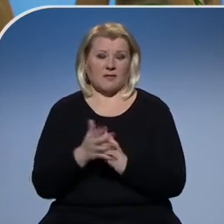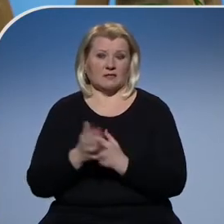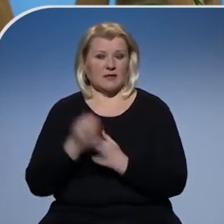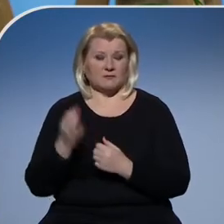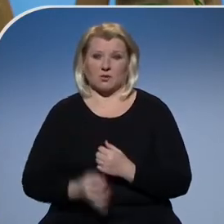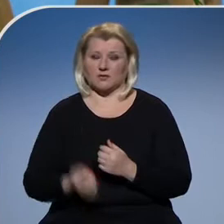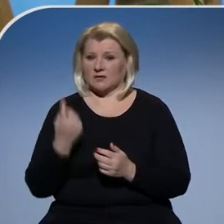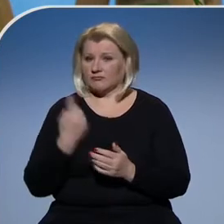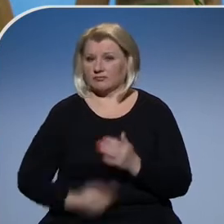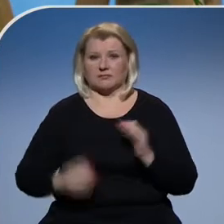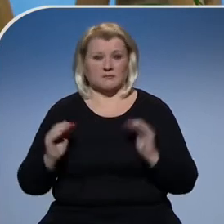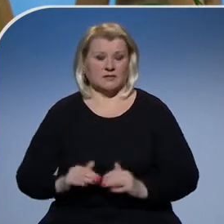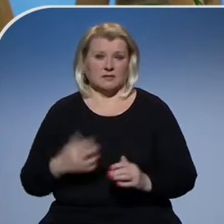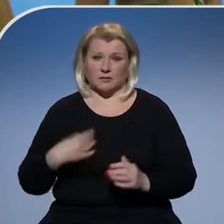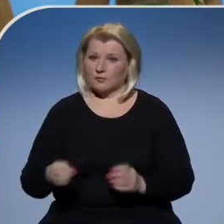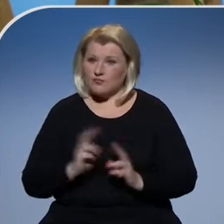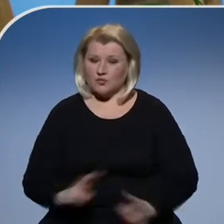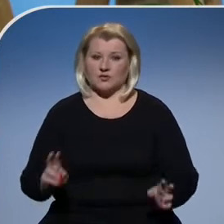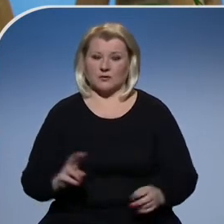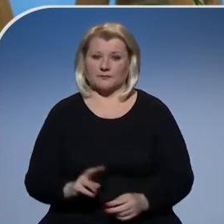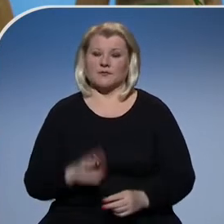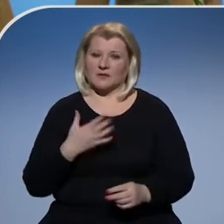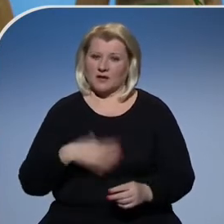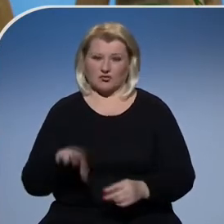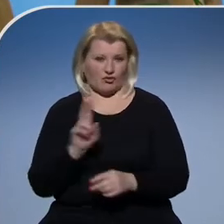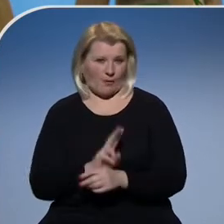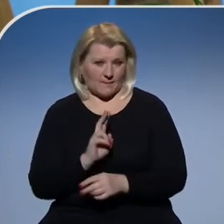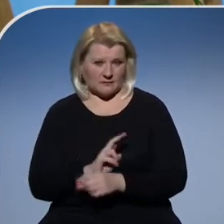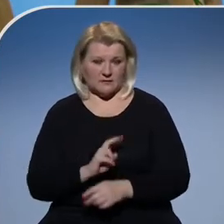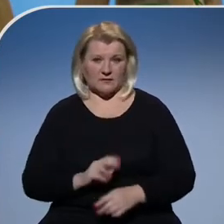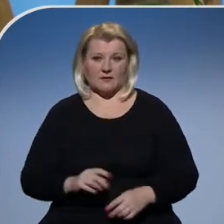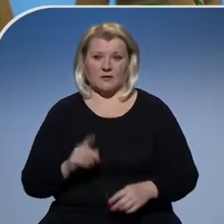během okamžiku. Takže tam bych si na to dával pozor. Myslím si, že